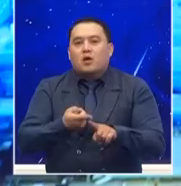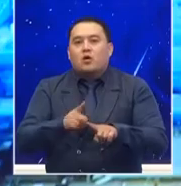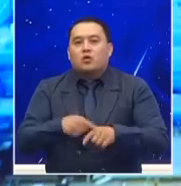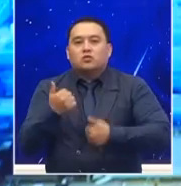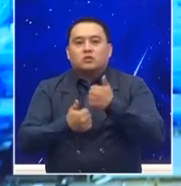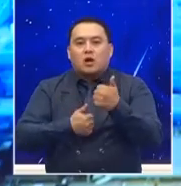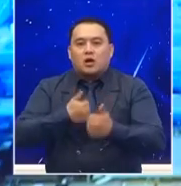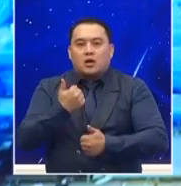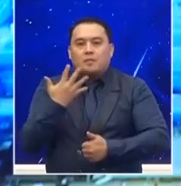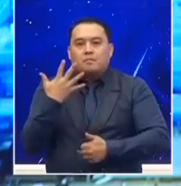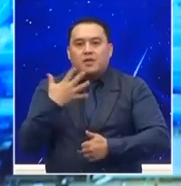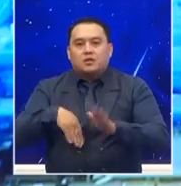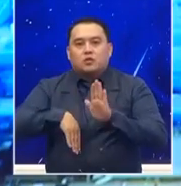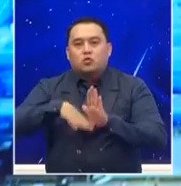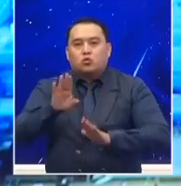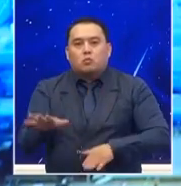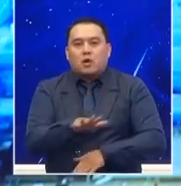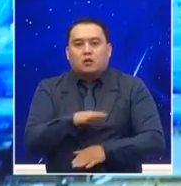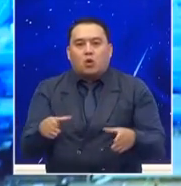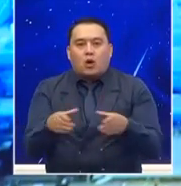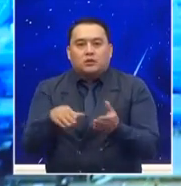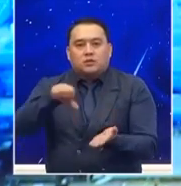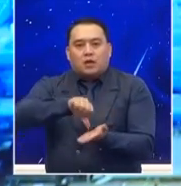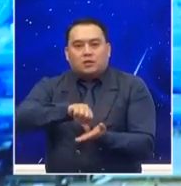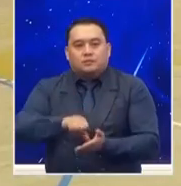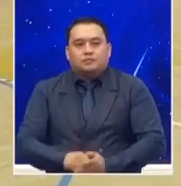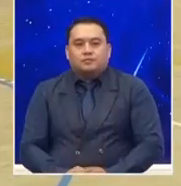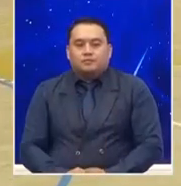кетейік, жарысқа елдегі ең үздік 5 баскетбол ұжымы қатысқан.